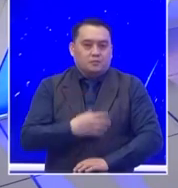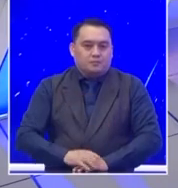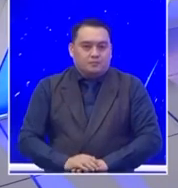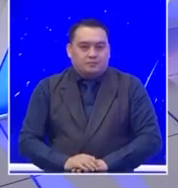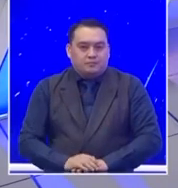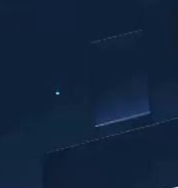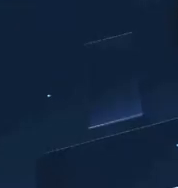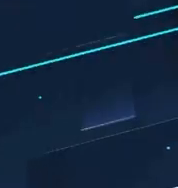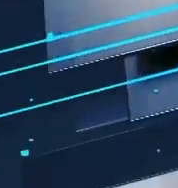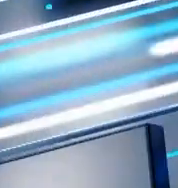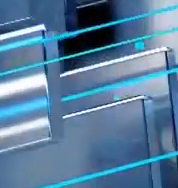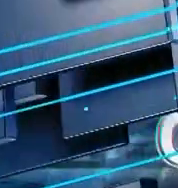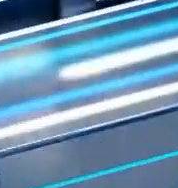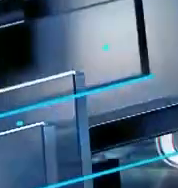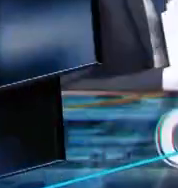важном.